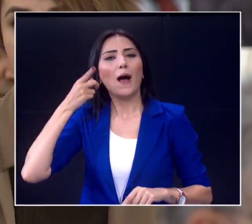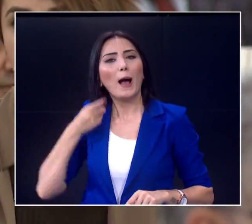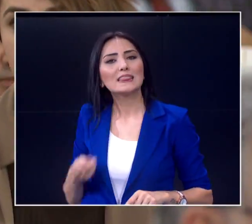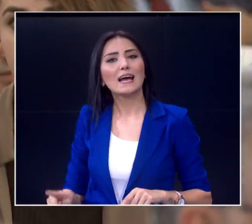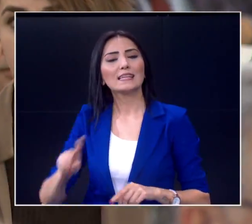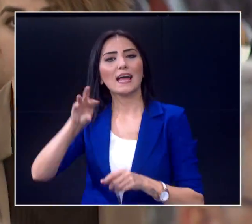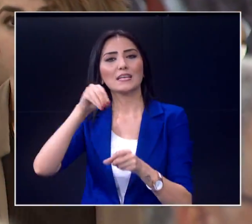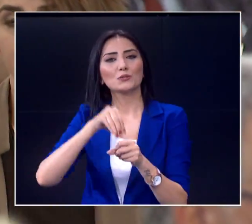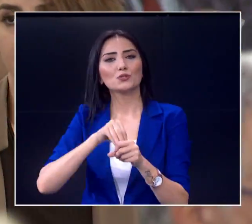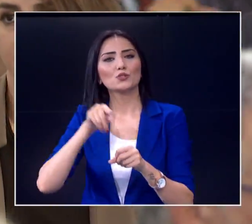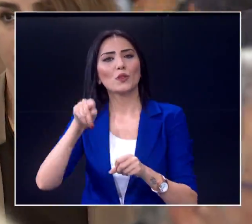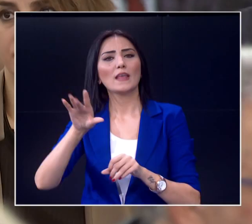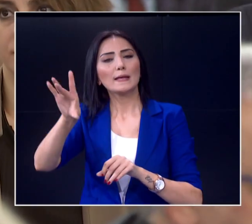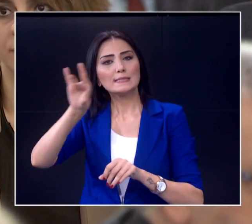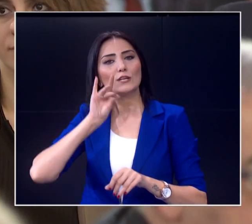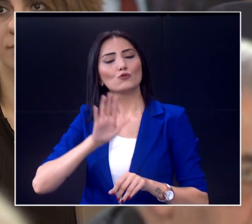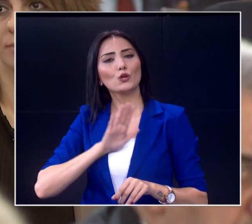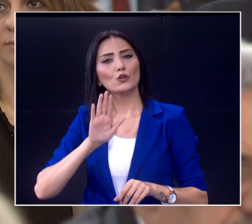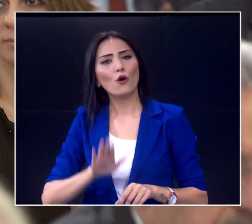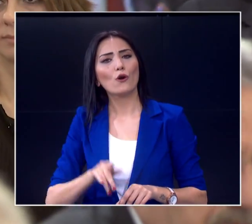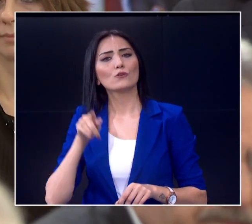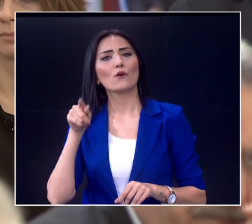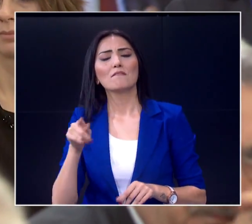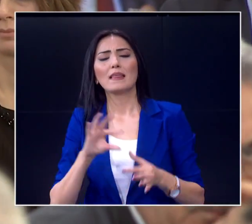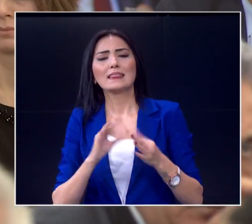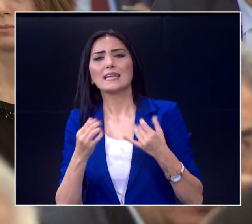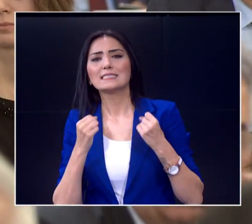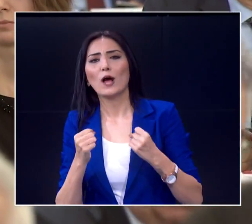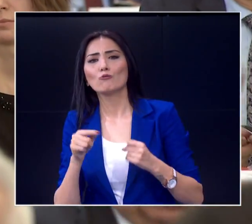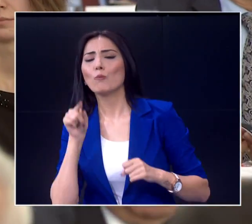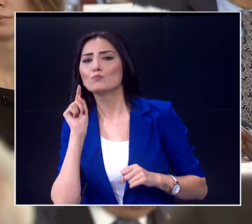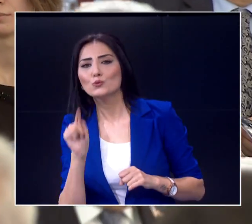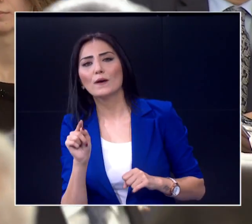arasında seçiliyor. Bu ne sağlıyor? Bu da